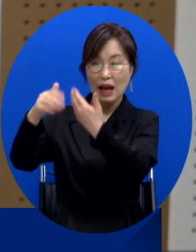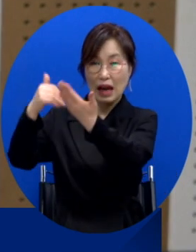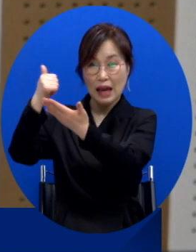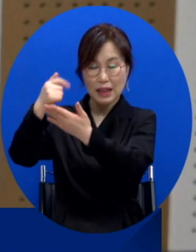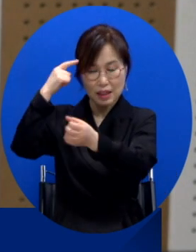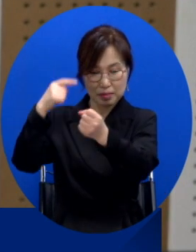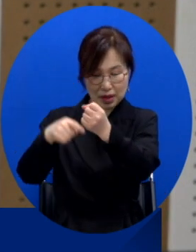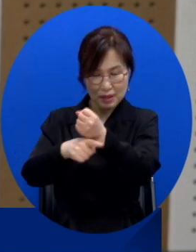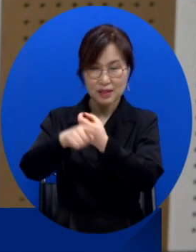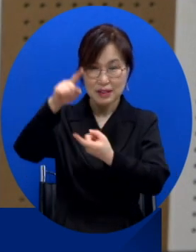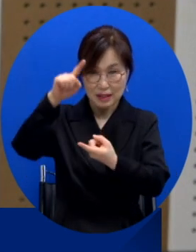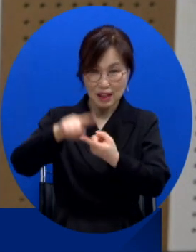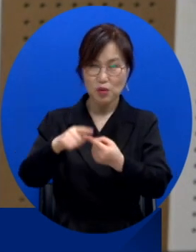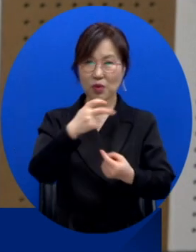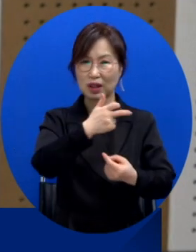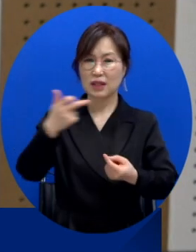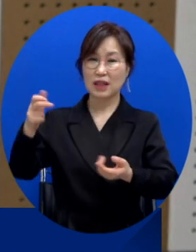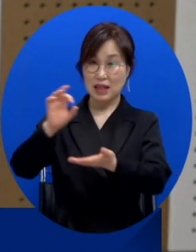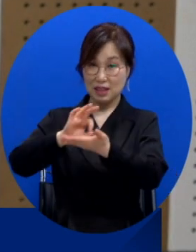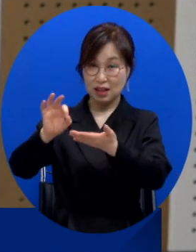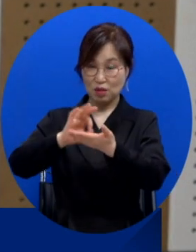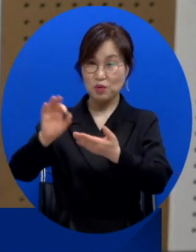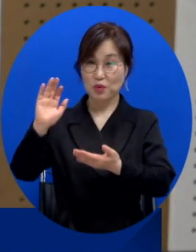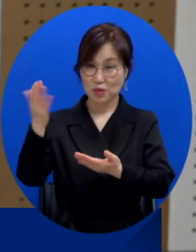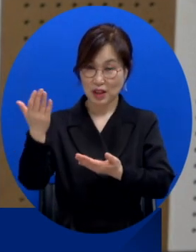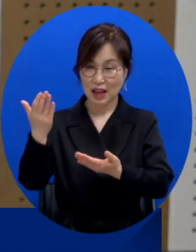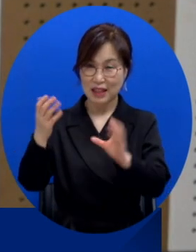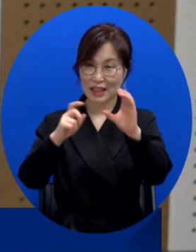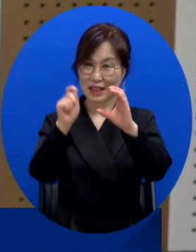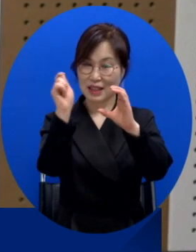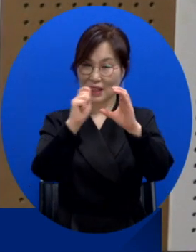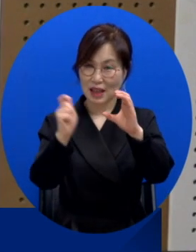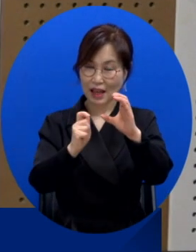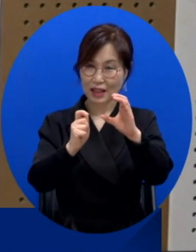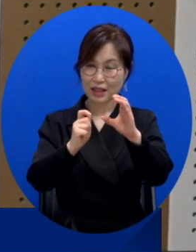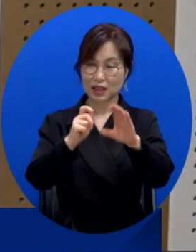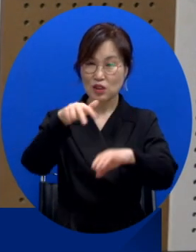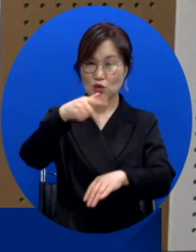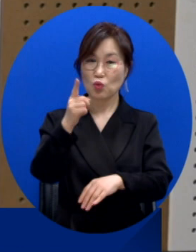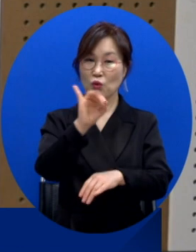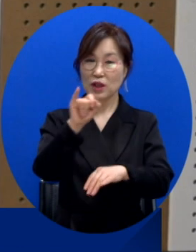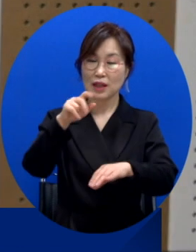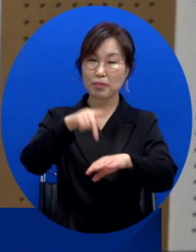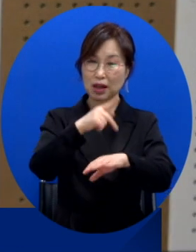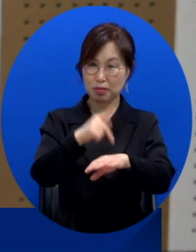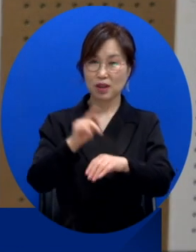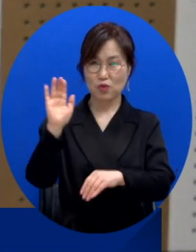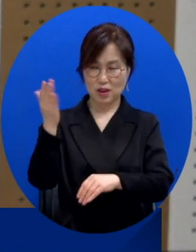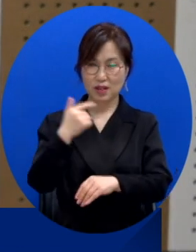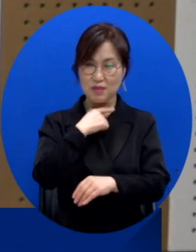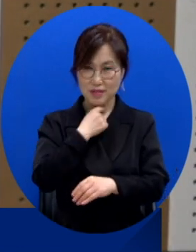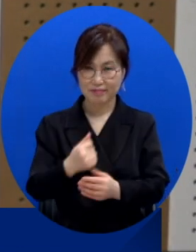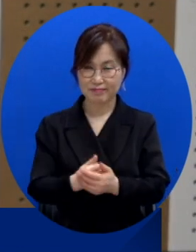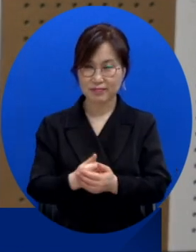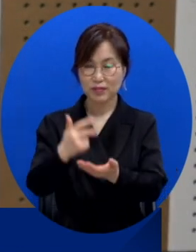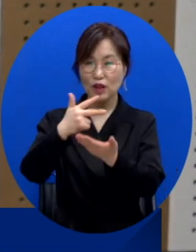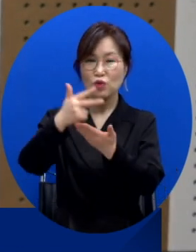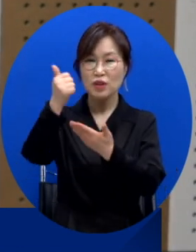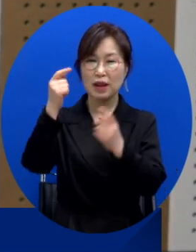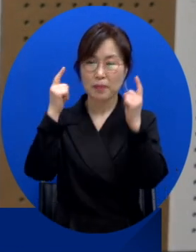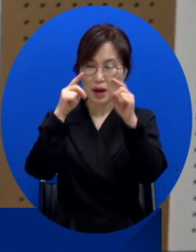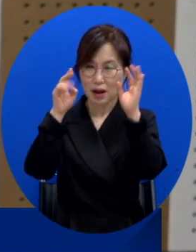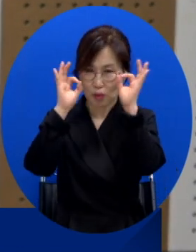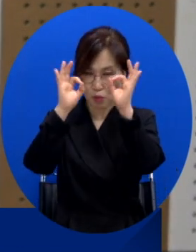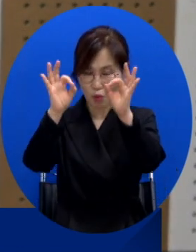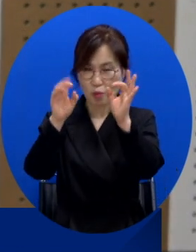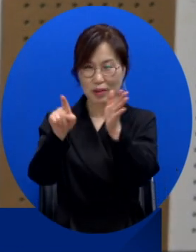뜻대로 크게 쓰임받는 CTS 조이 필리핀이 되길 소망합니다. 주님만 바라보며